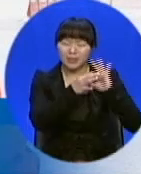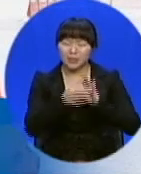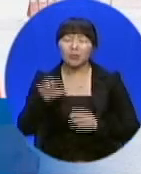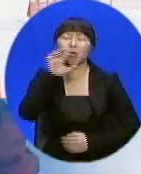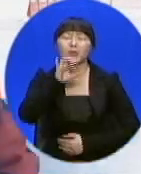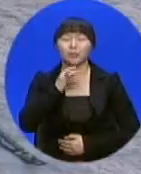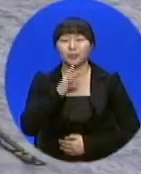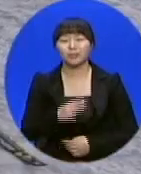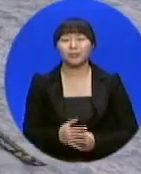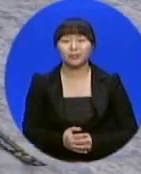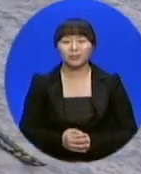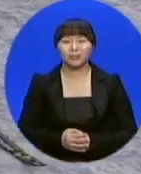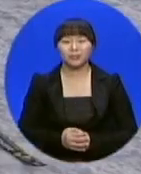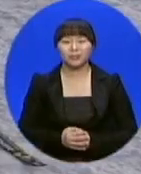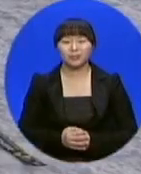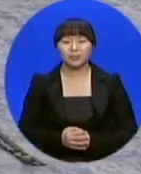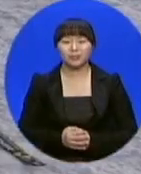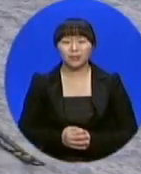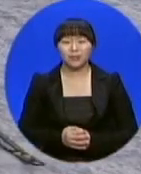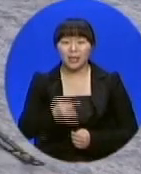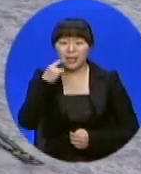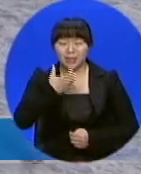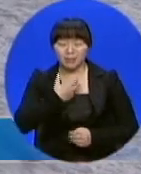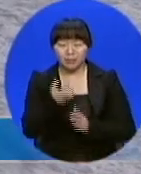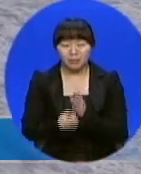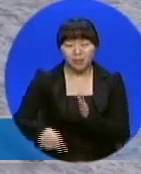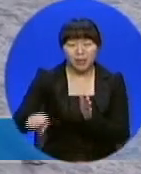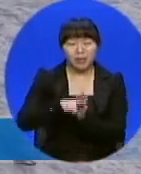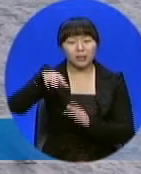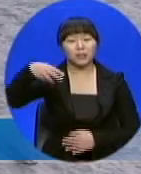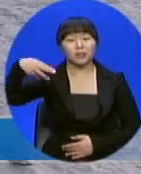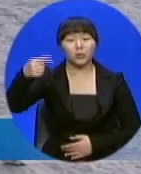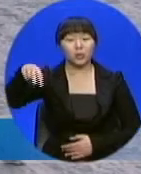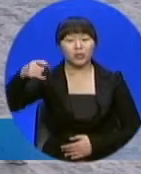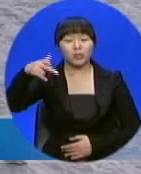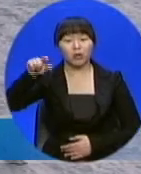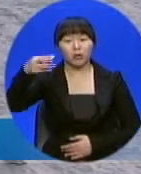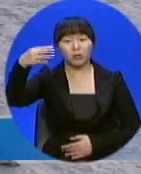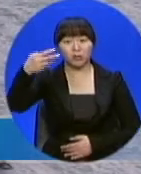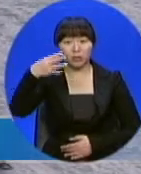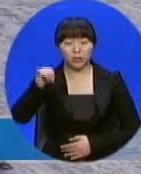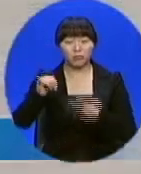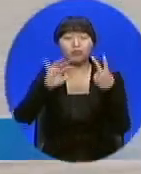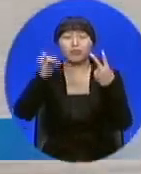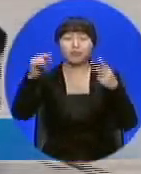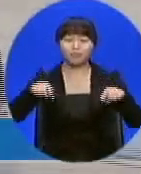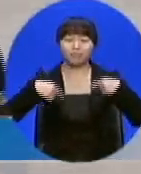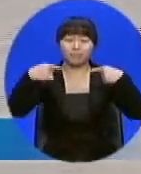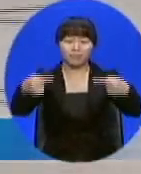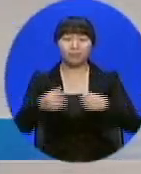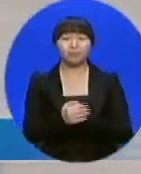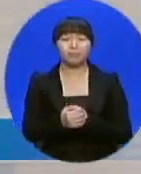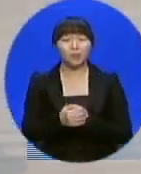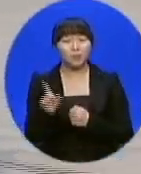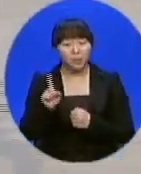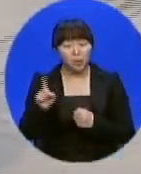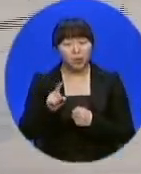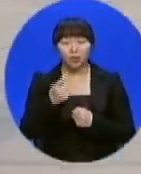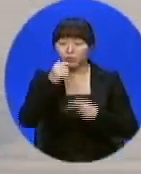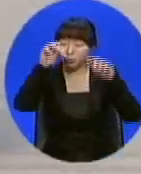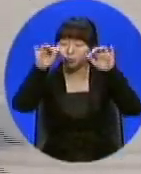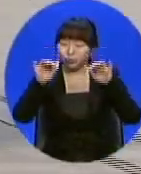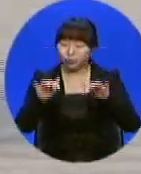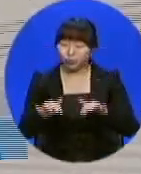연습밖에 없는 것 같아요. 그래서 메달을 향한 질주 크로스컨트리에는 두 명의 선수가 출전합니다. 크로스컨트리는 눈이